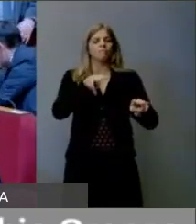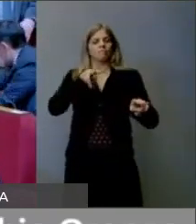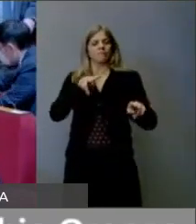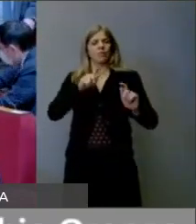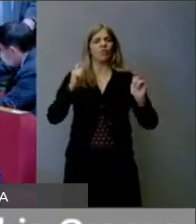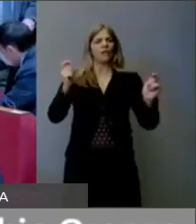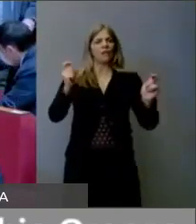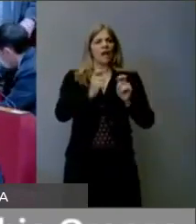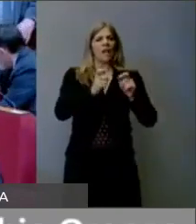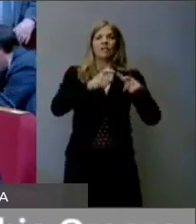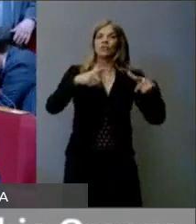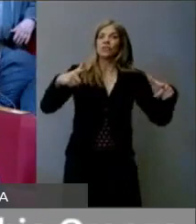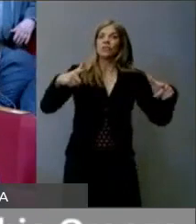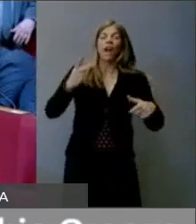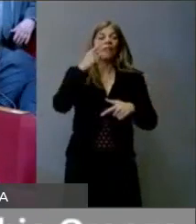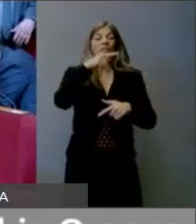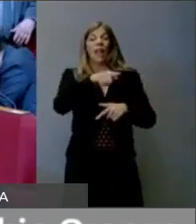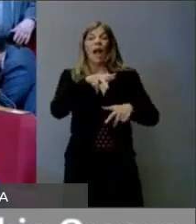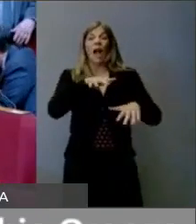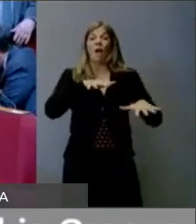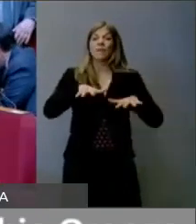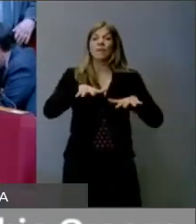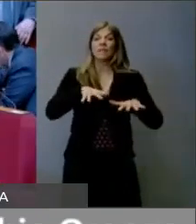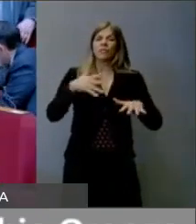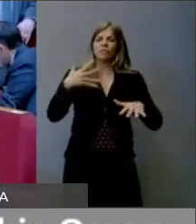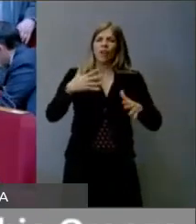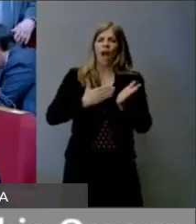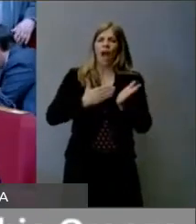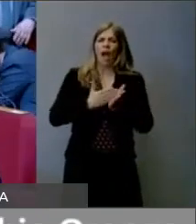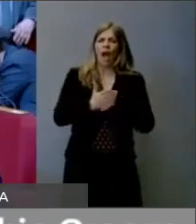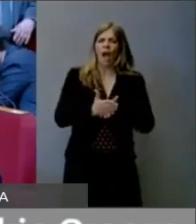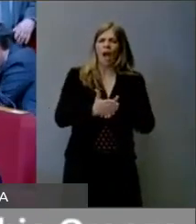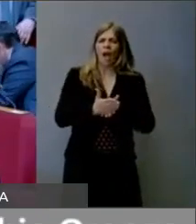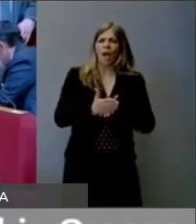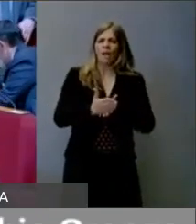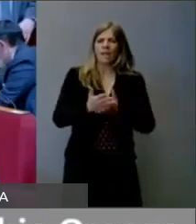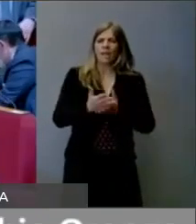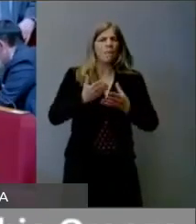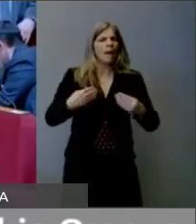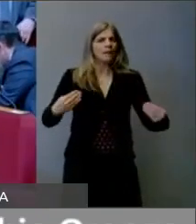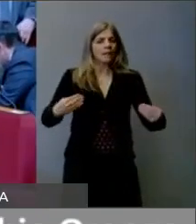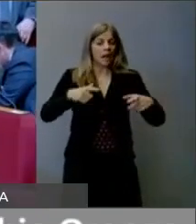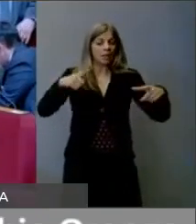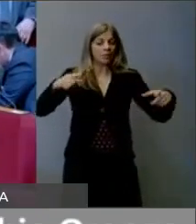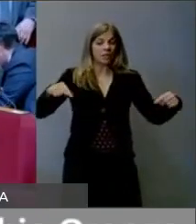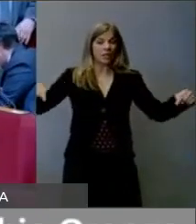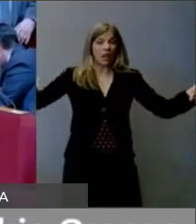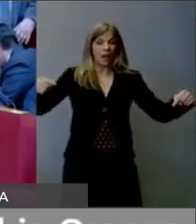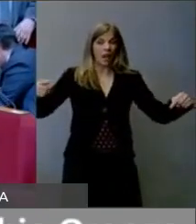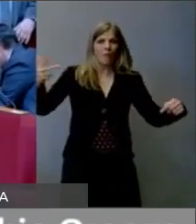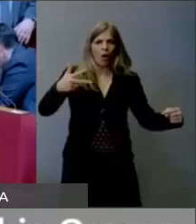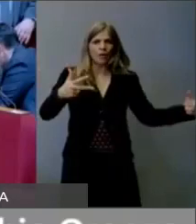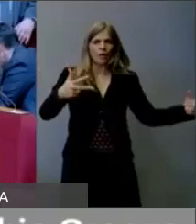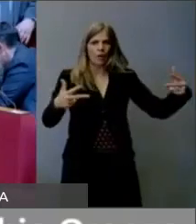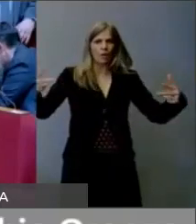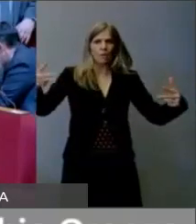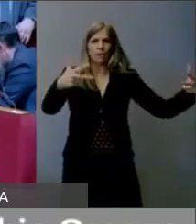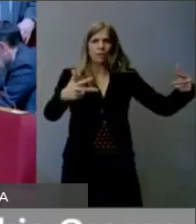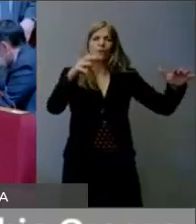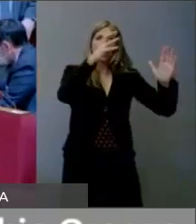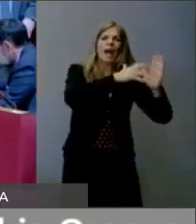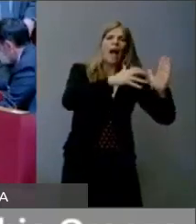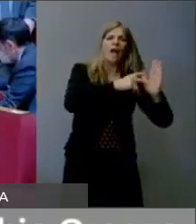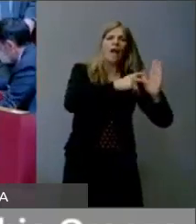purtroppo questa amministrazione trasferire ormai da molti anni materiali in due cave, che sono appunto quella di Montanasco e